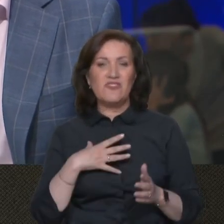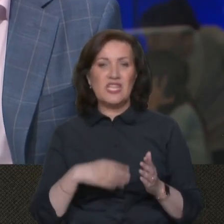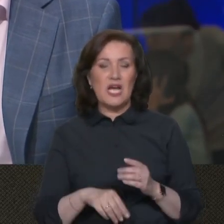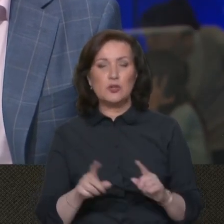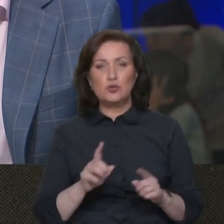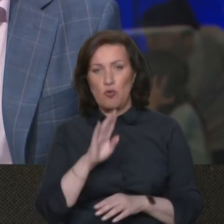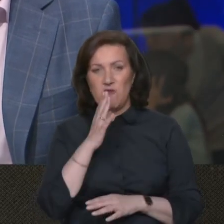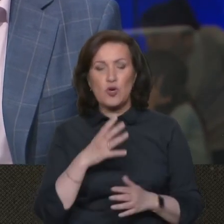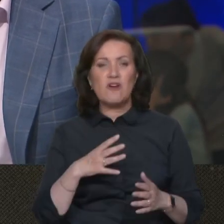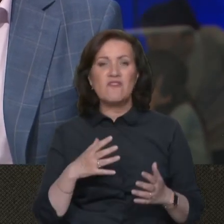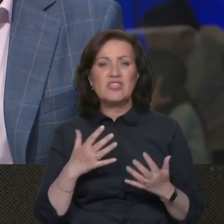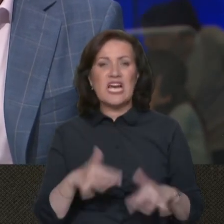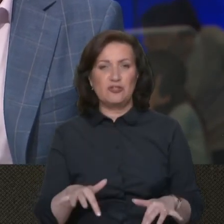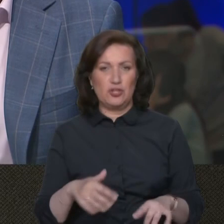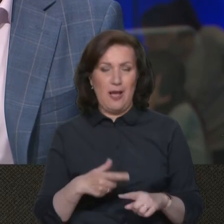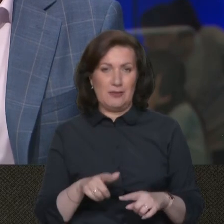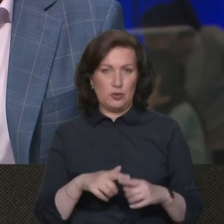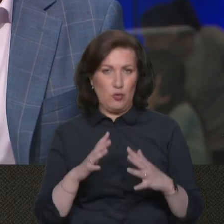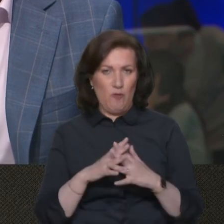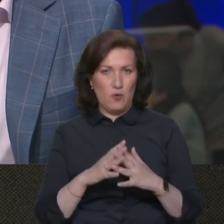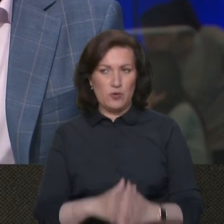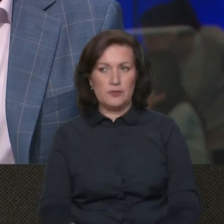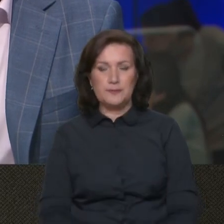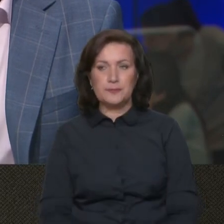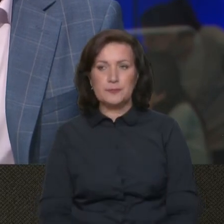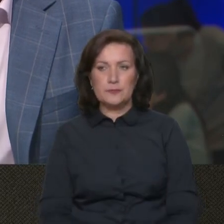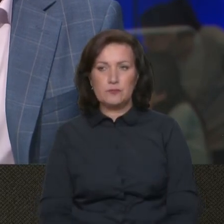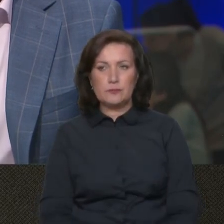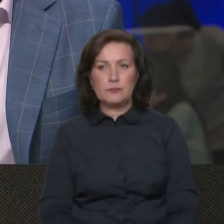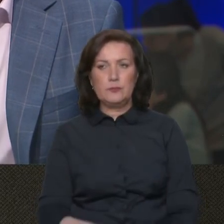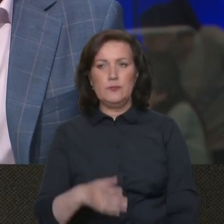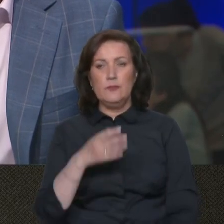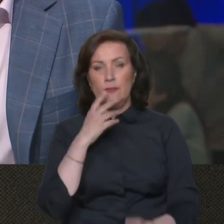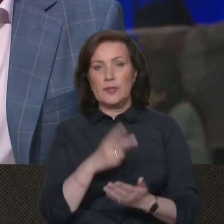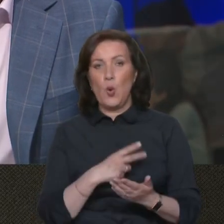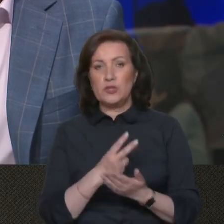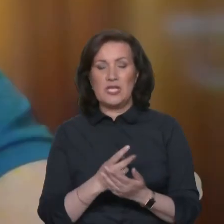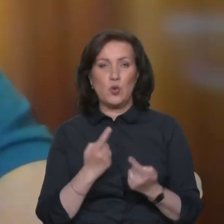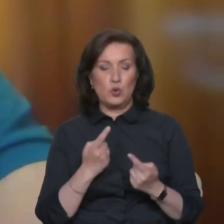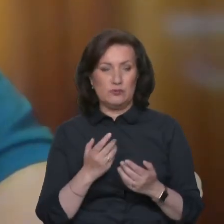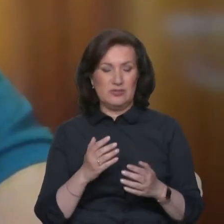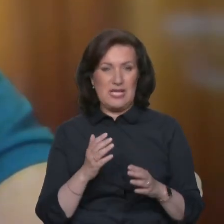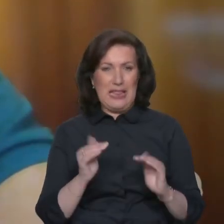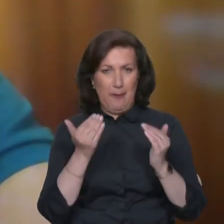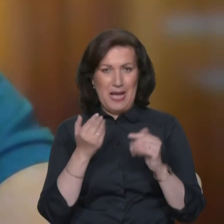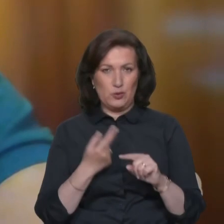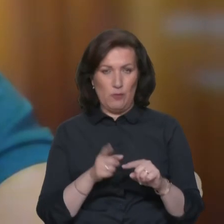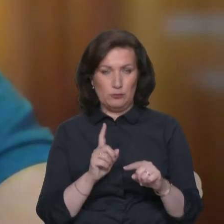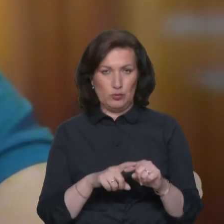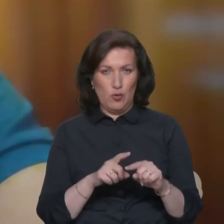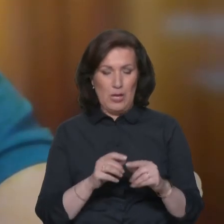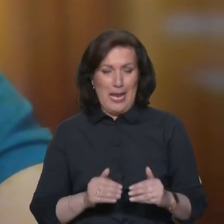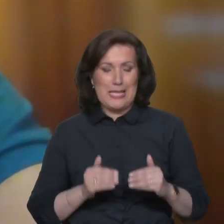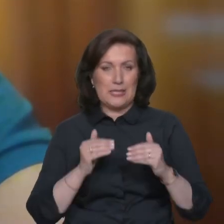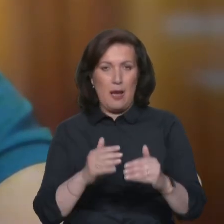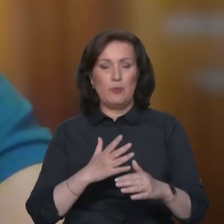що ворог втрачає на цьому фронті? Ну, ви знаєте, основним елементом саме цього